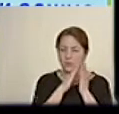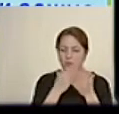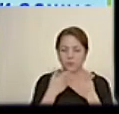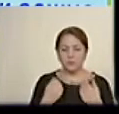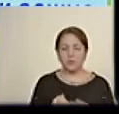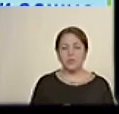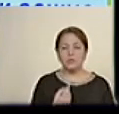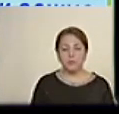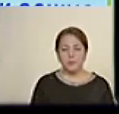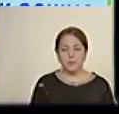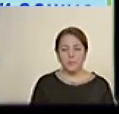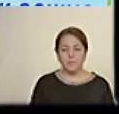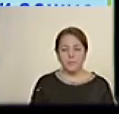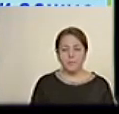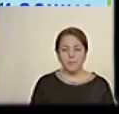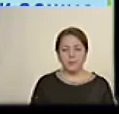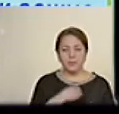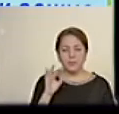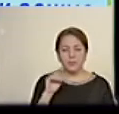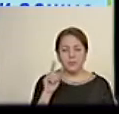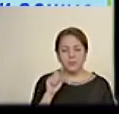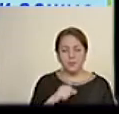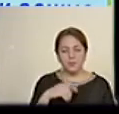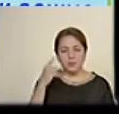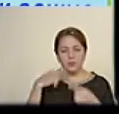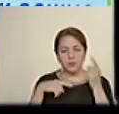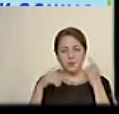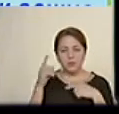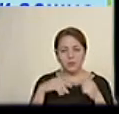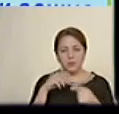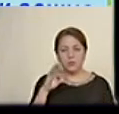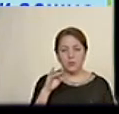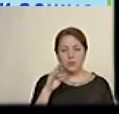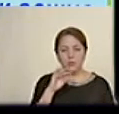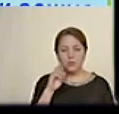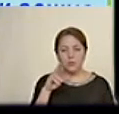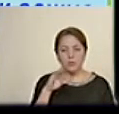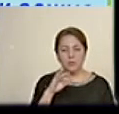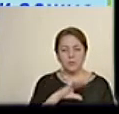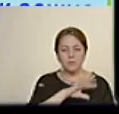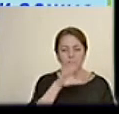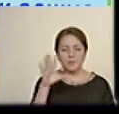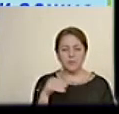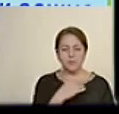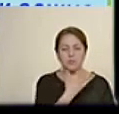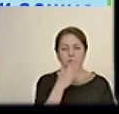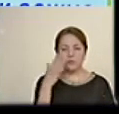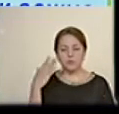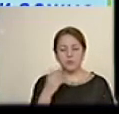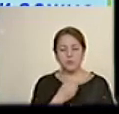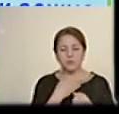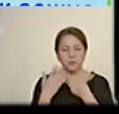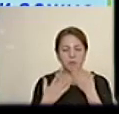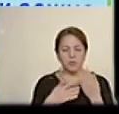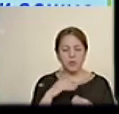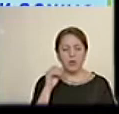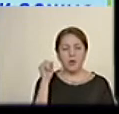С непривычки. Из-за дождя поникли все садовые цветы, опустив головки